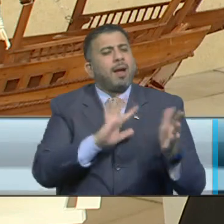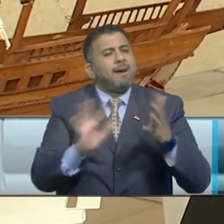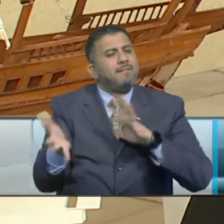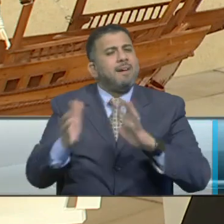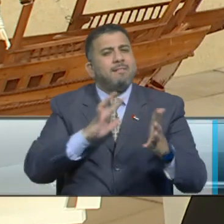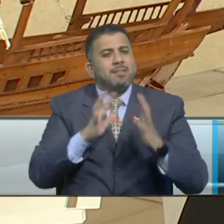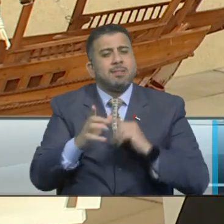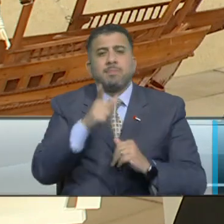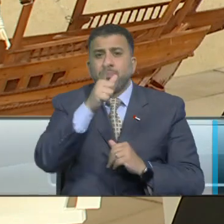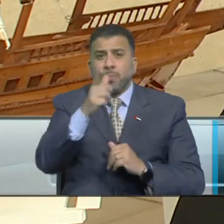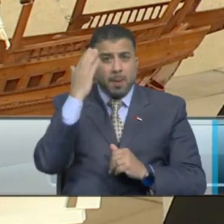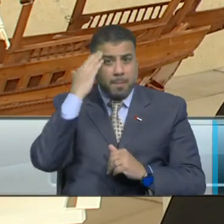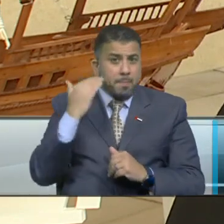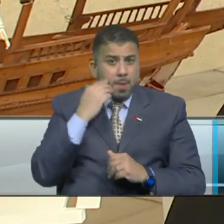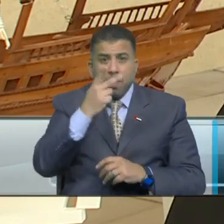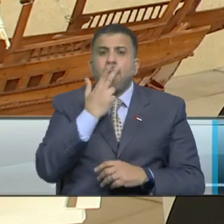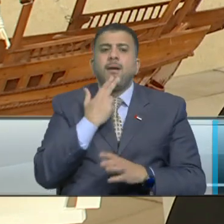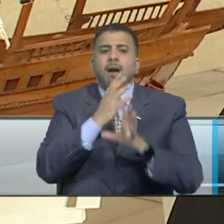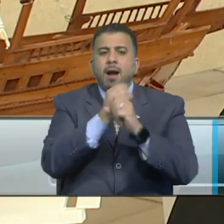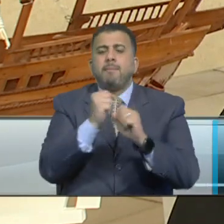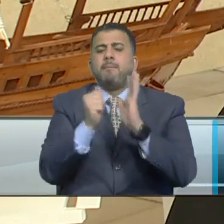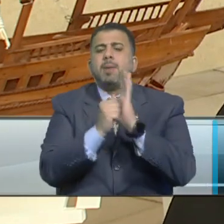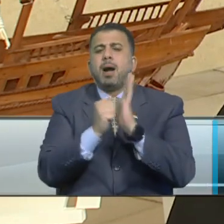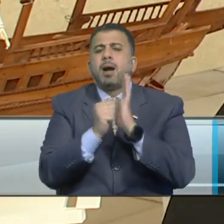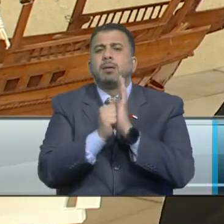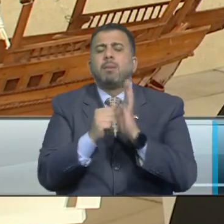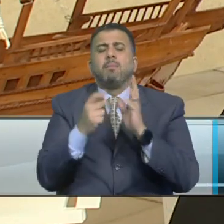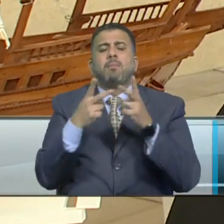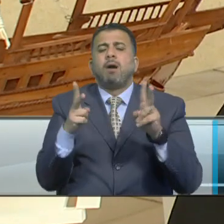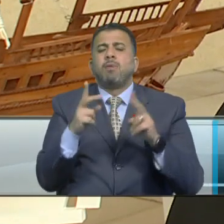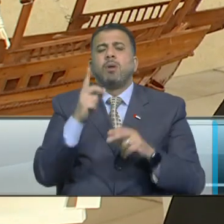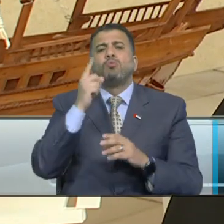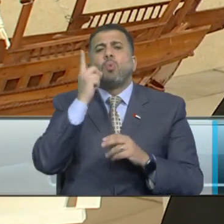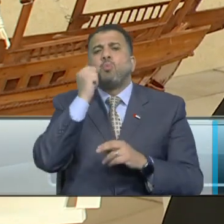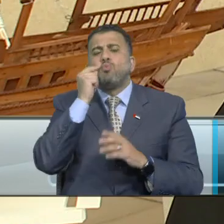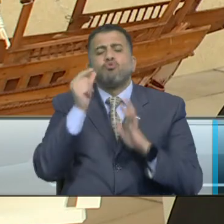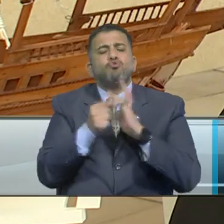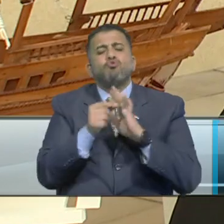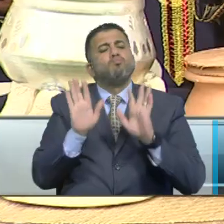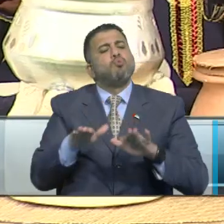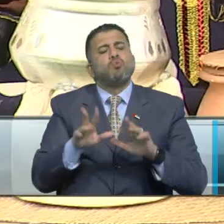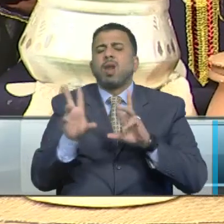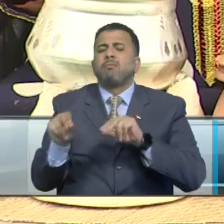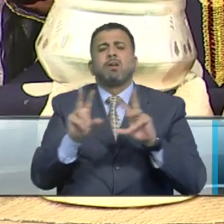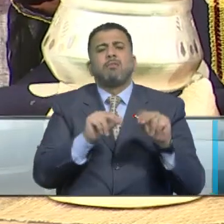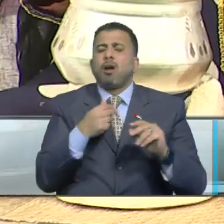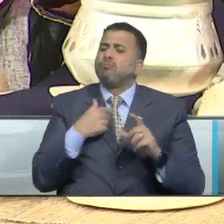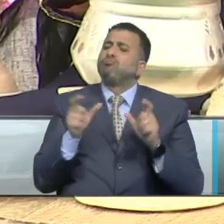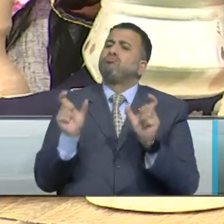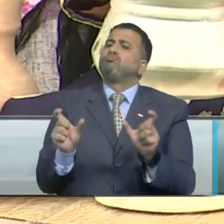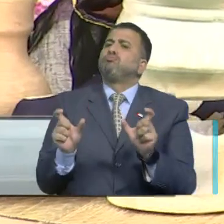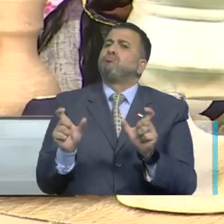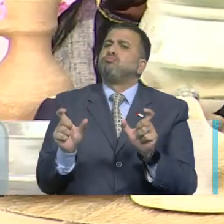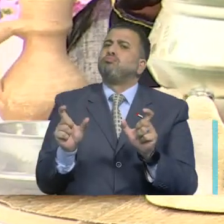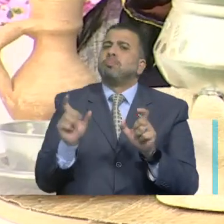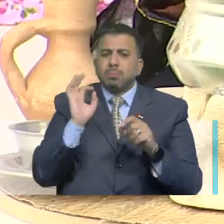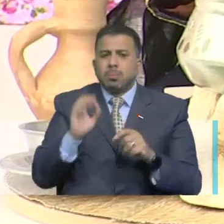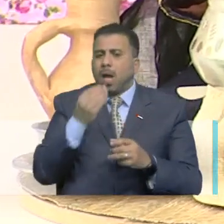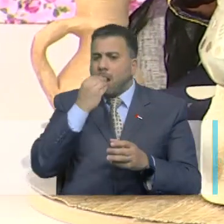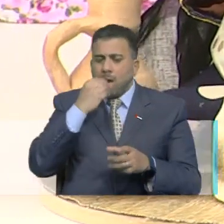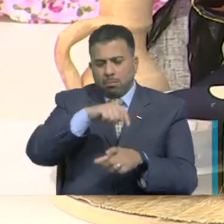هي تحافظ على البيت وبيت تكون مفتوح للاستقبال مثل ما كان الزوج موجود، هي اللي تطبخ، هي اللي تغسل، هي